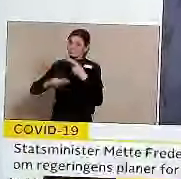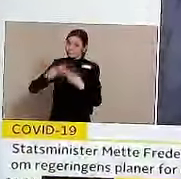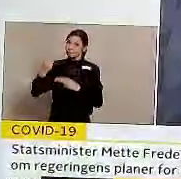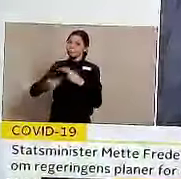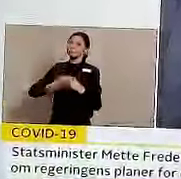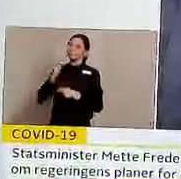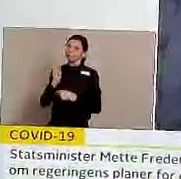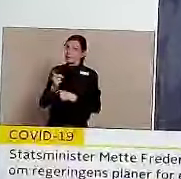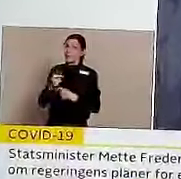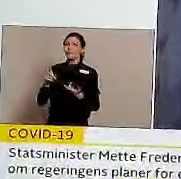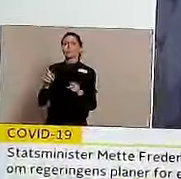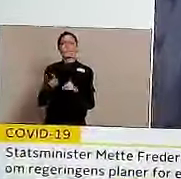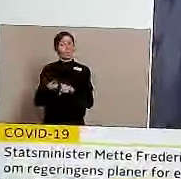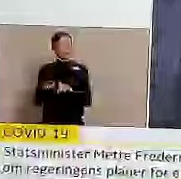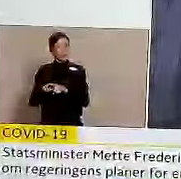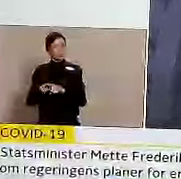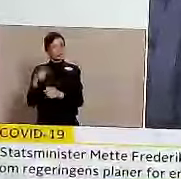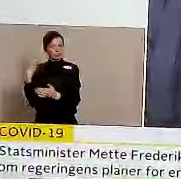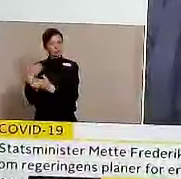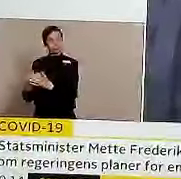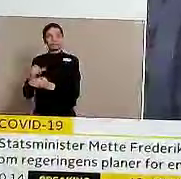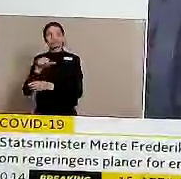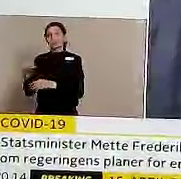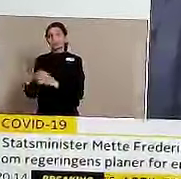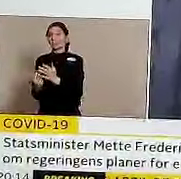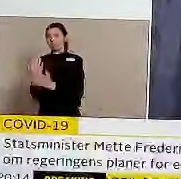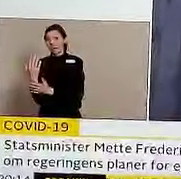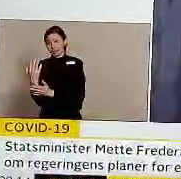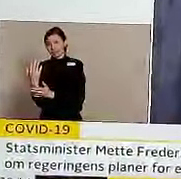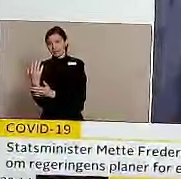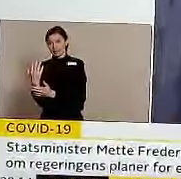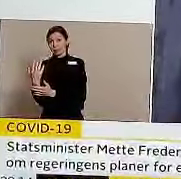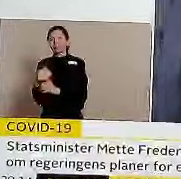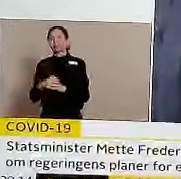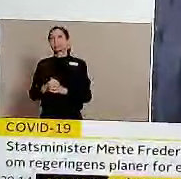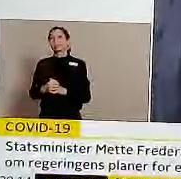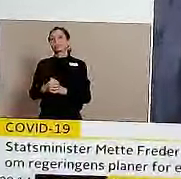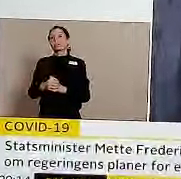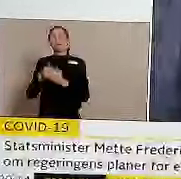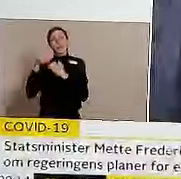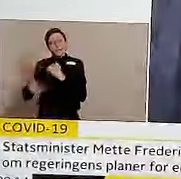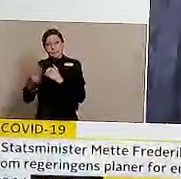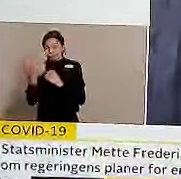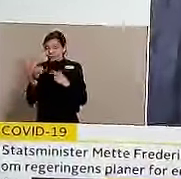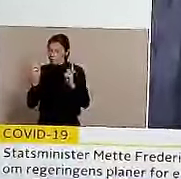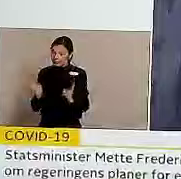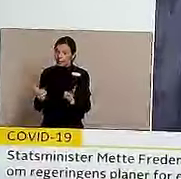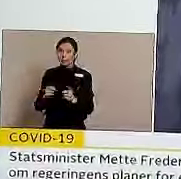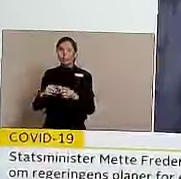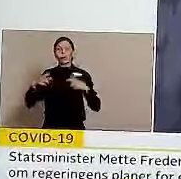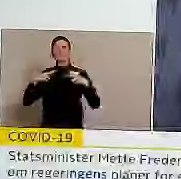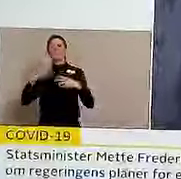Det gælder også forløbigt frem til 10. maj. Det kommer også til at gælde for efterskolerne og for de